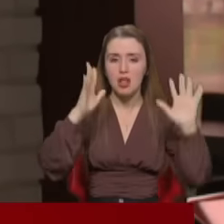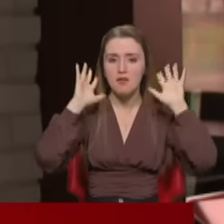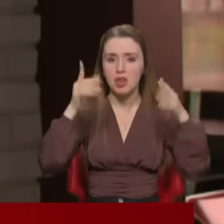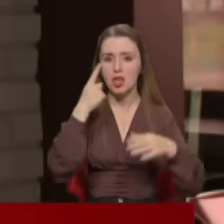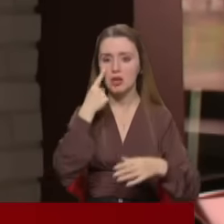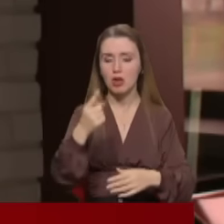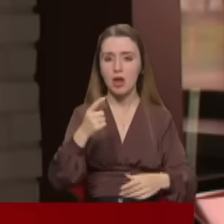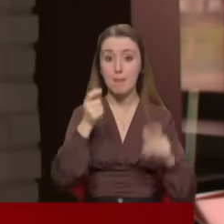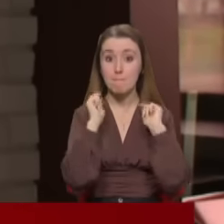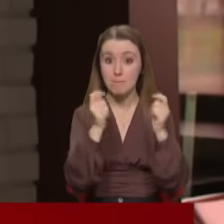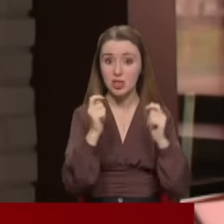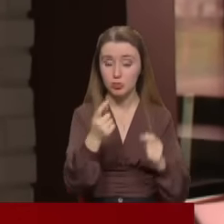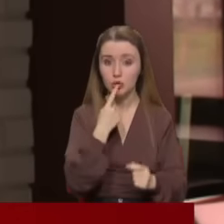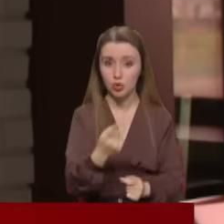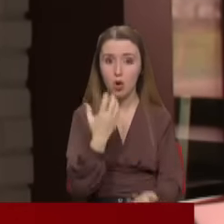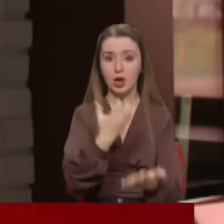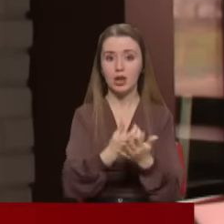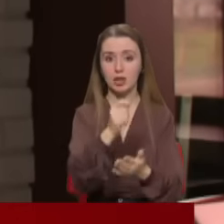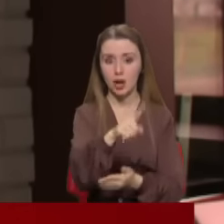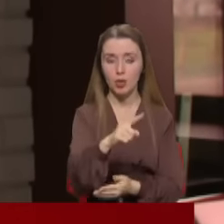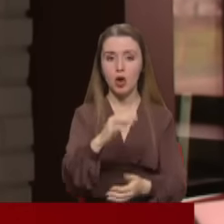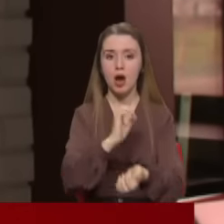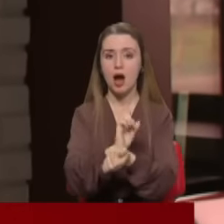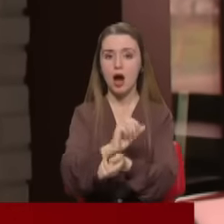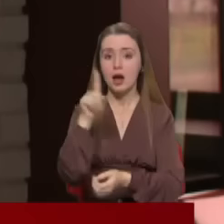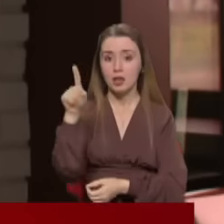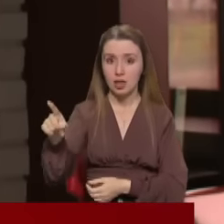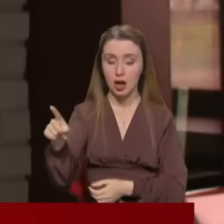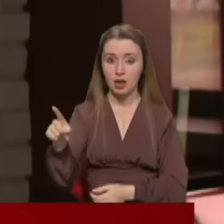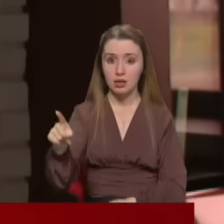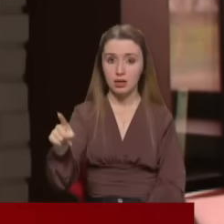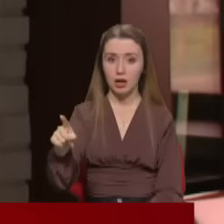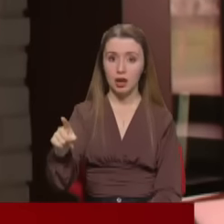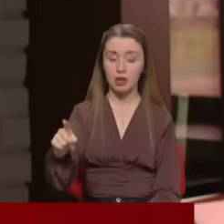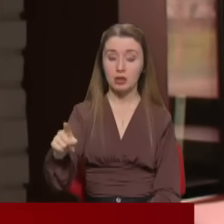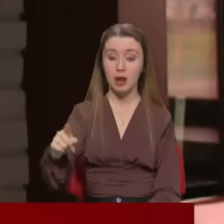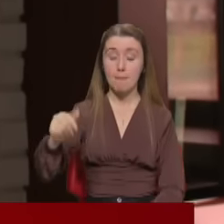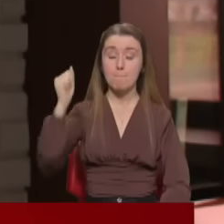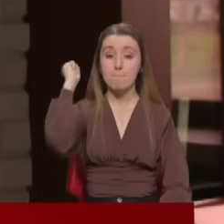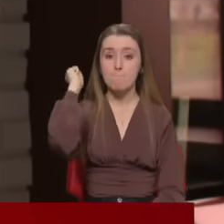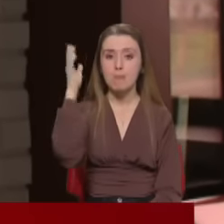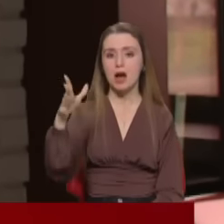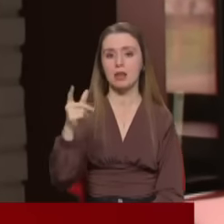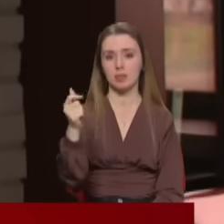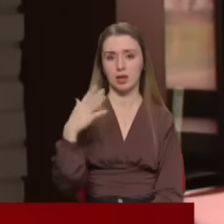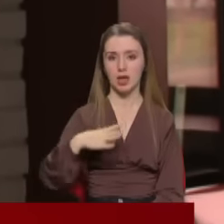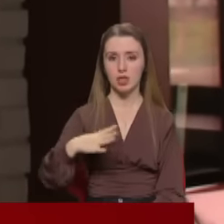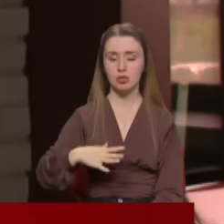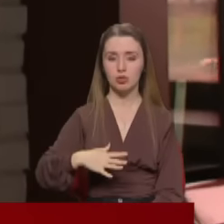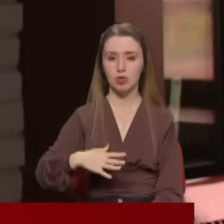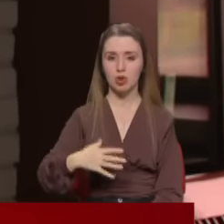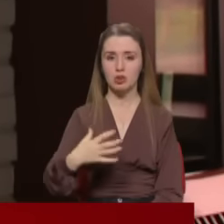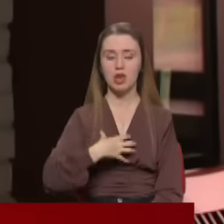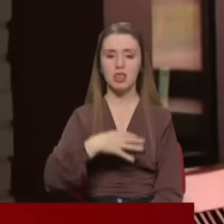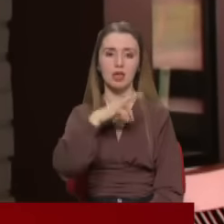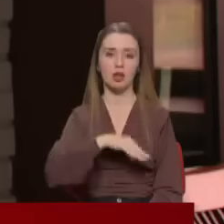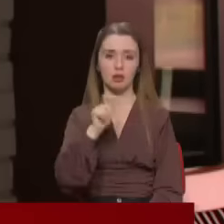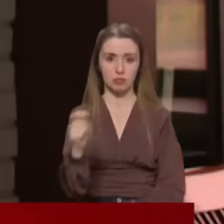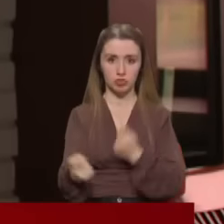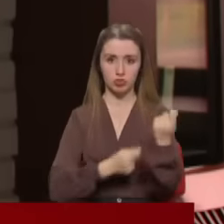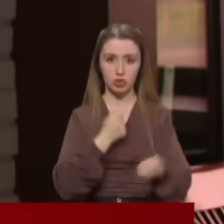faaliyetlere zorunlu olarak kayıt ediyorlar ve velilerden gerçekten astronomik rakamlar alarak kendilerini kar realizasyonu